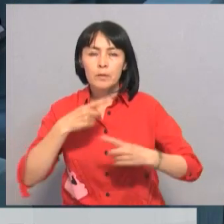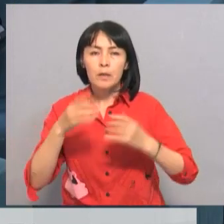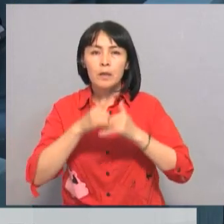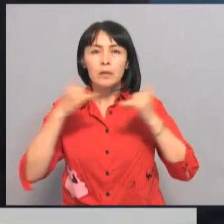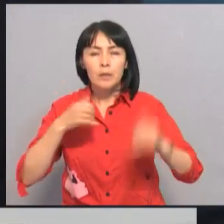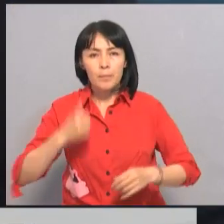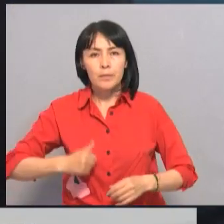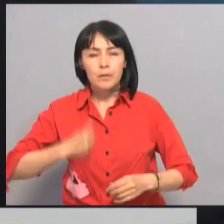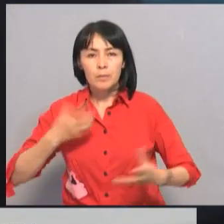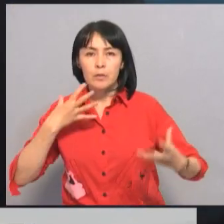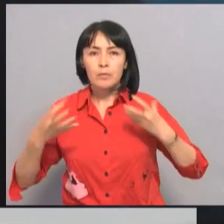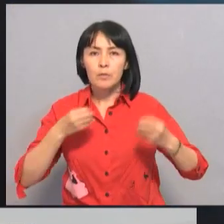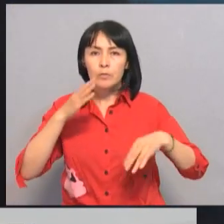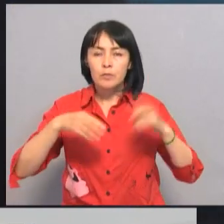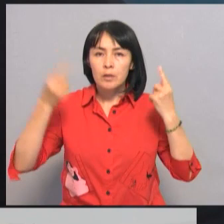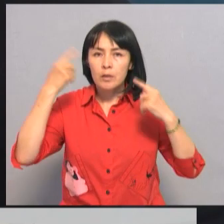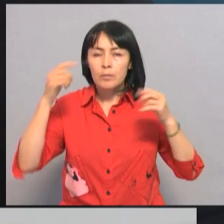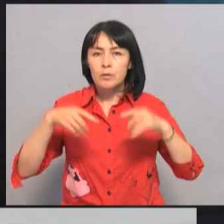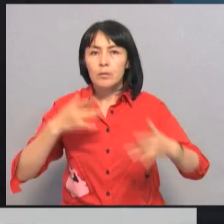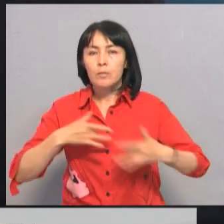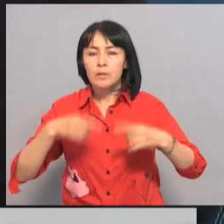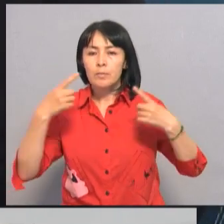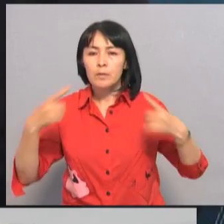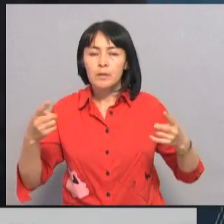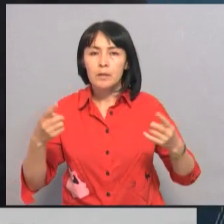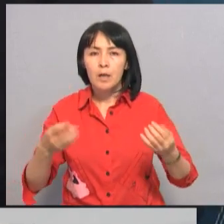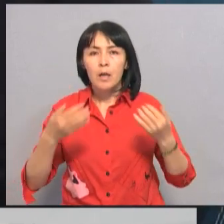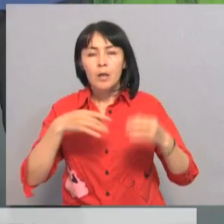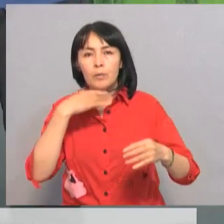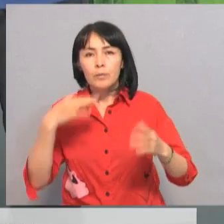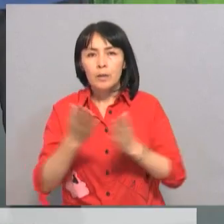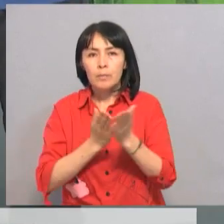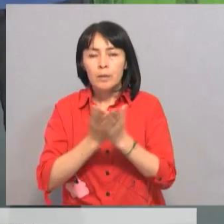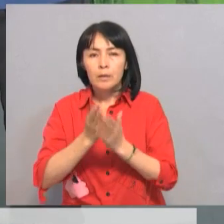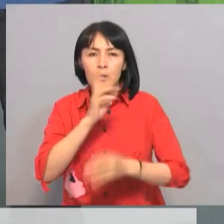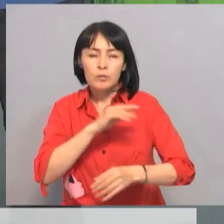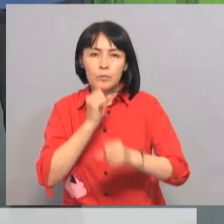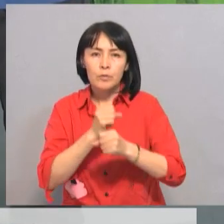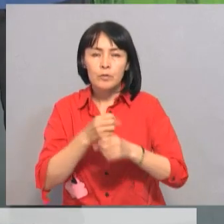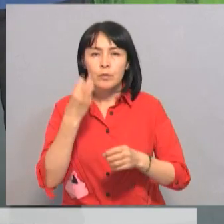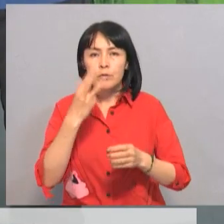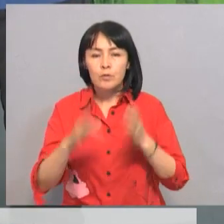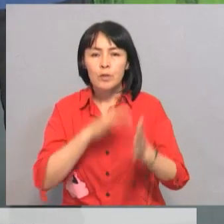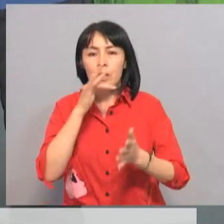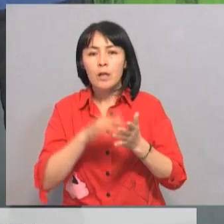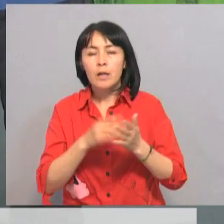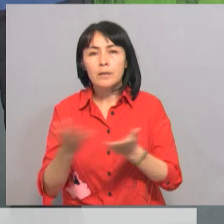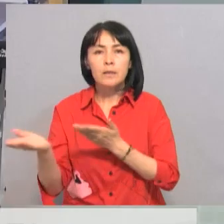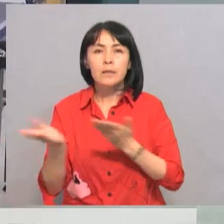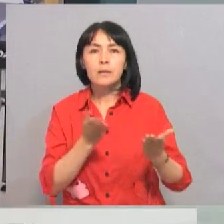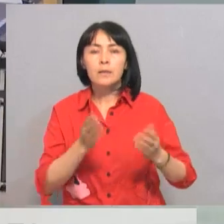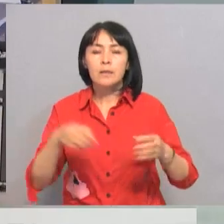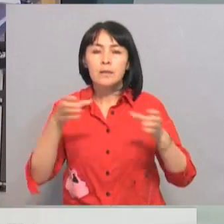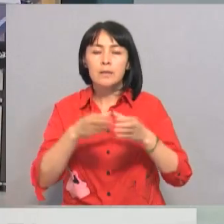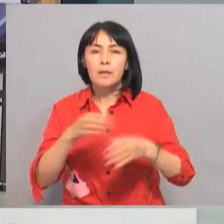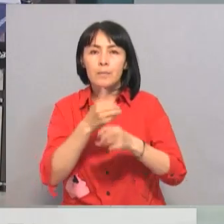олардың белсенділігі мен зияткерлік, шығармашылық, қоғамдық қызметке тартылуына бағытталған жұмыс жүргізіледі. Үшінші мегаполиске сапармен келген